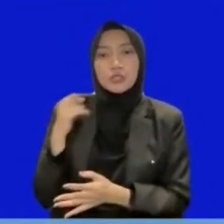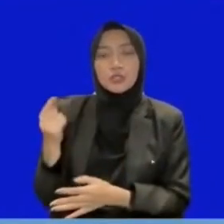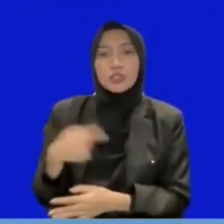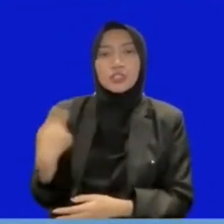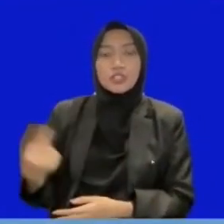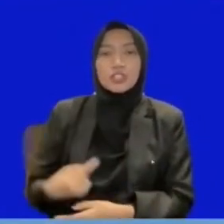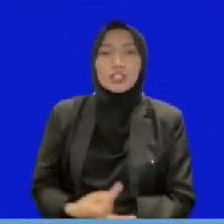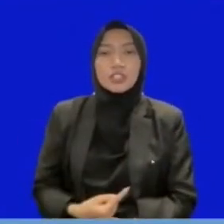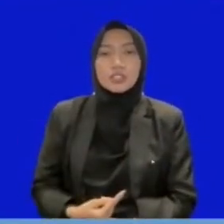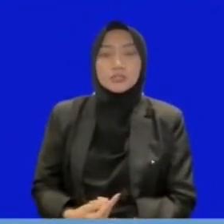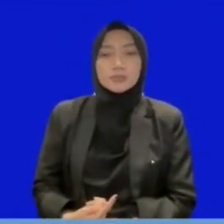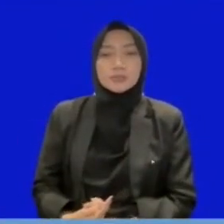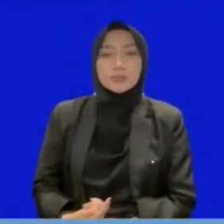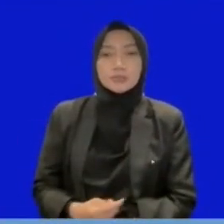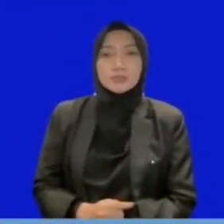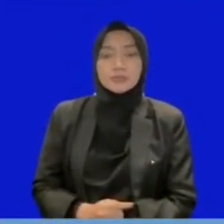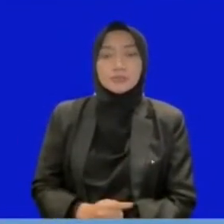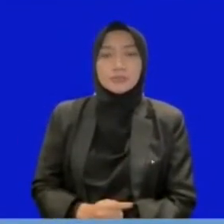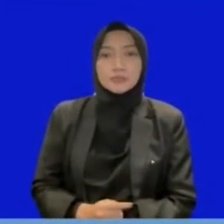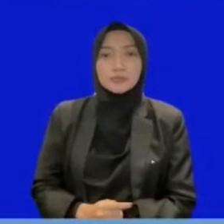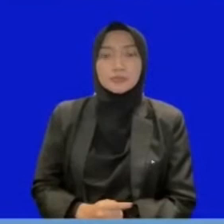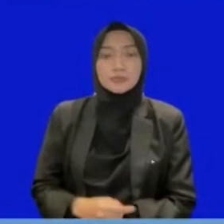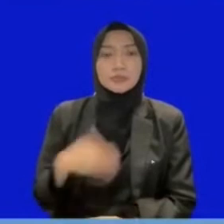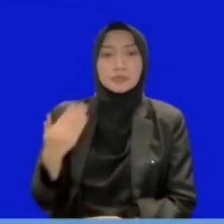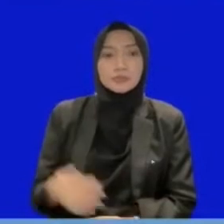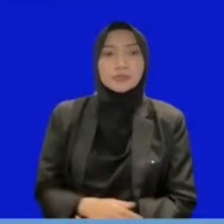itu untuk kami. Baiklah, next.